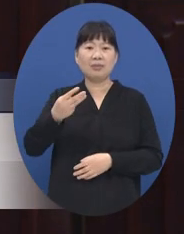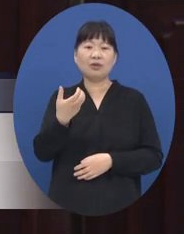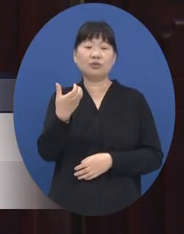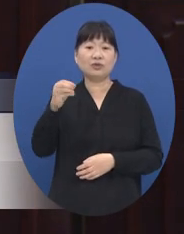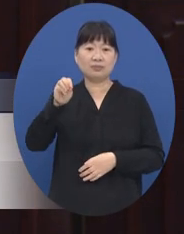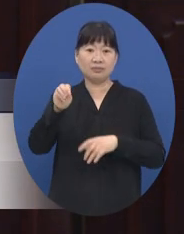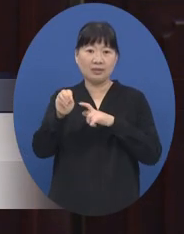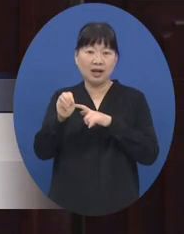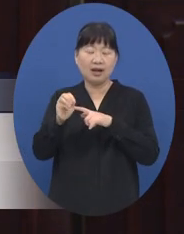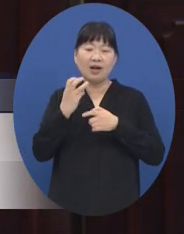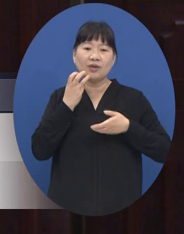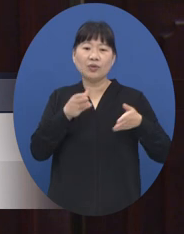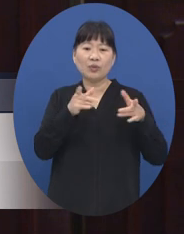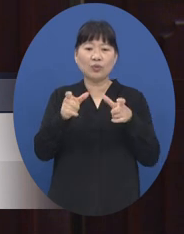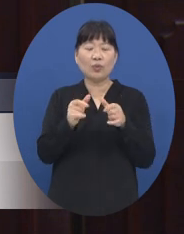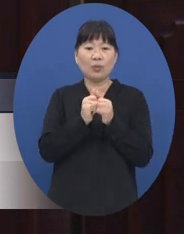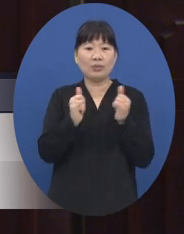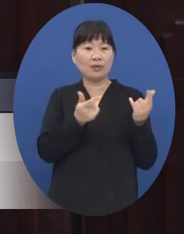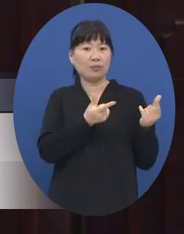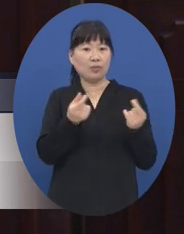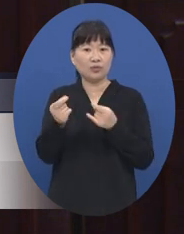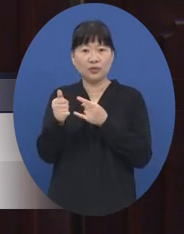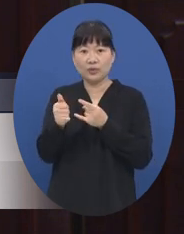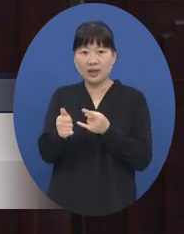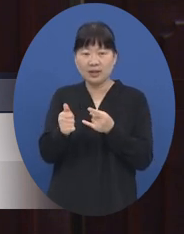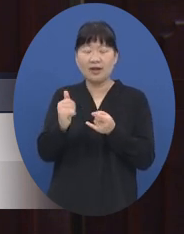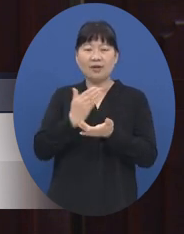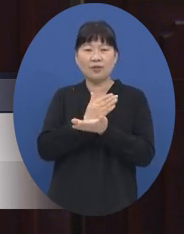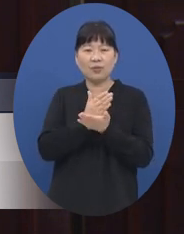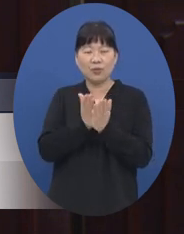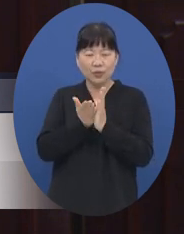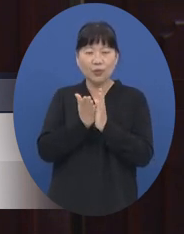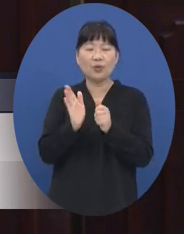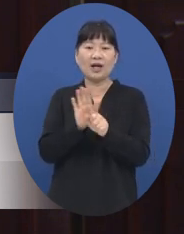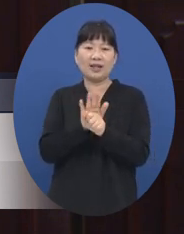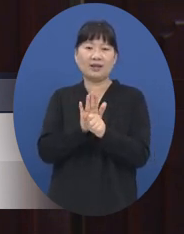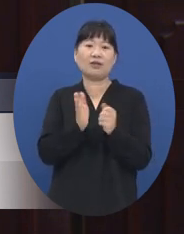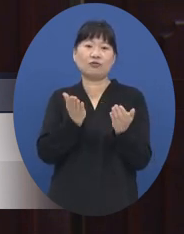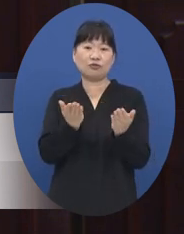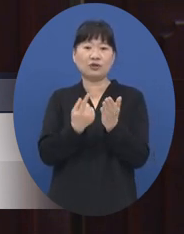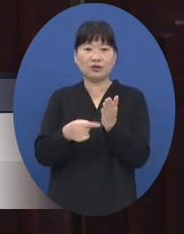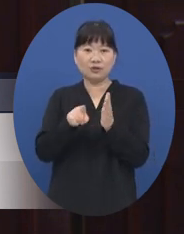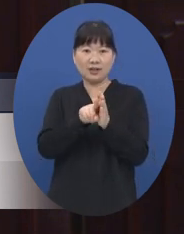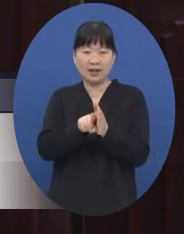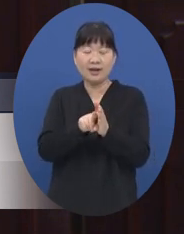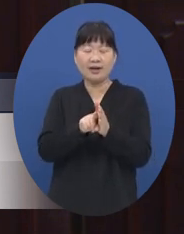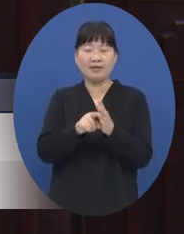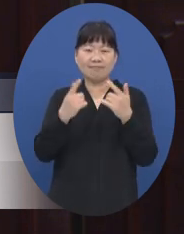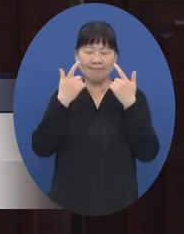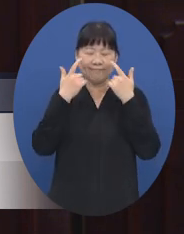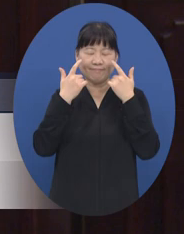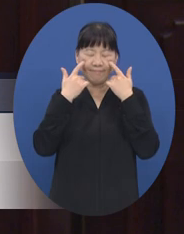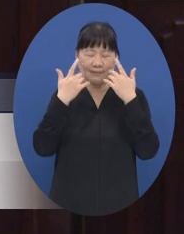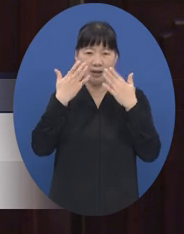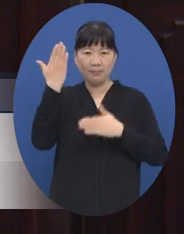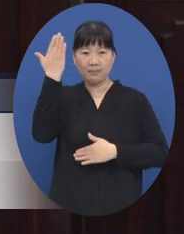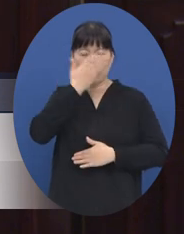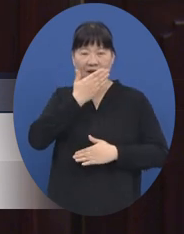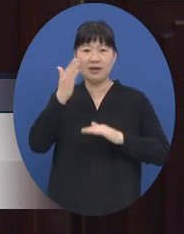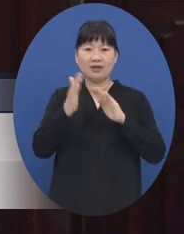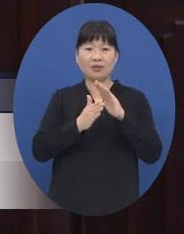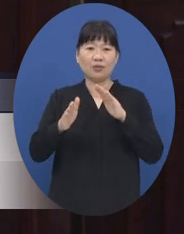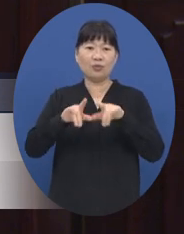100,000 경기도 우민 모두에게 골고루 혜택이 돌아갈 수 있도록 투명하고 공정하게